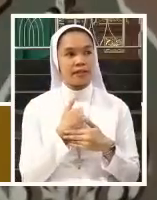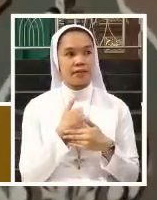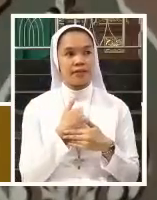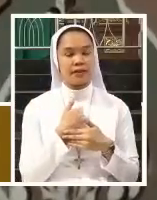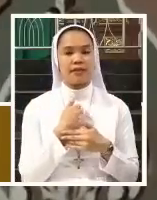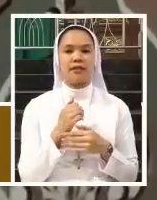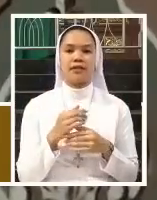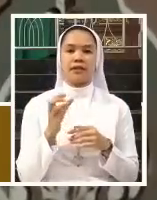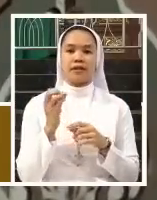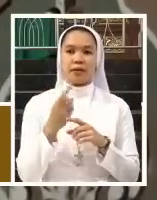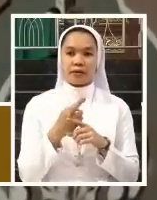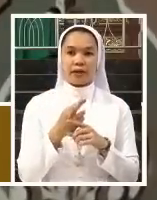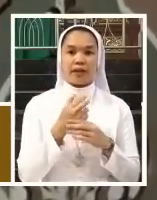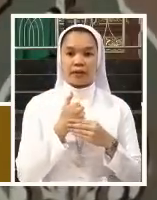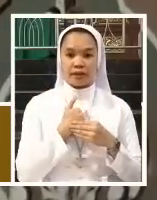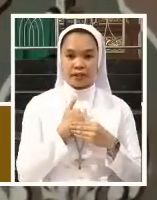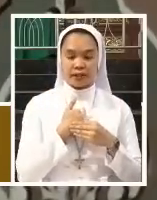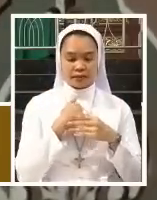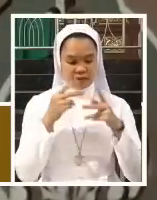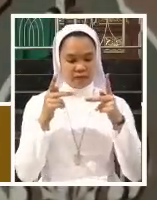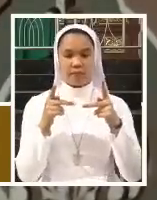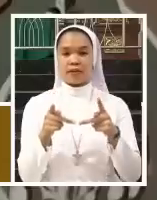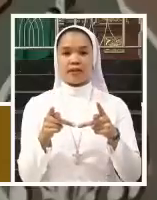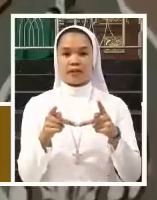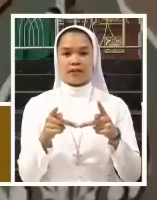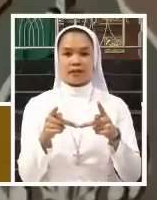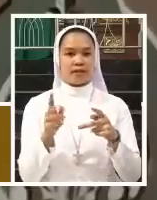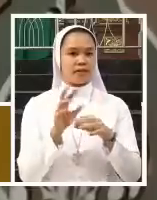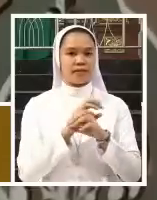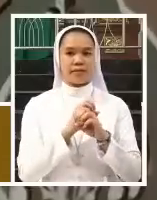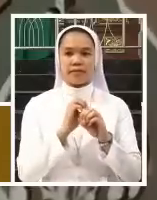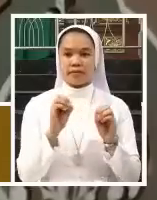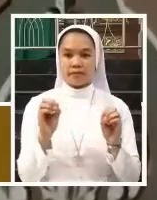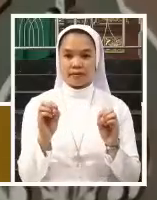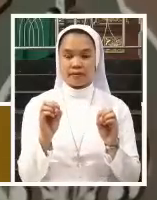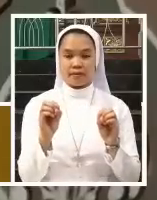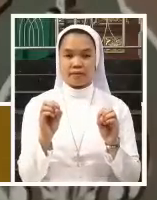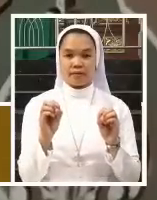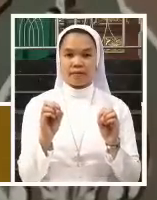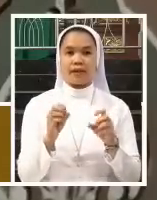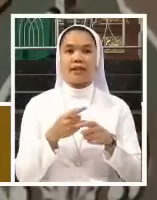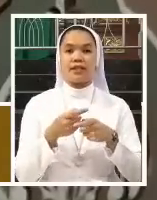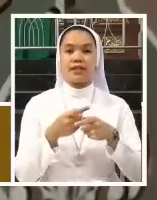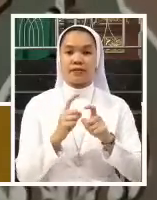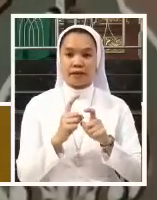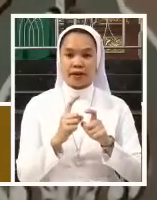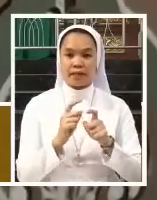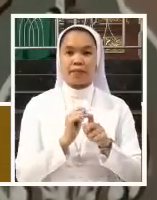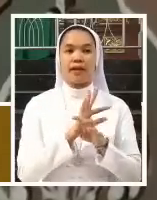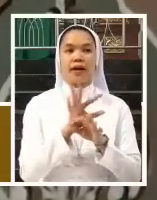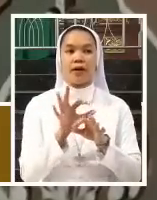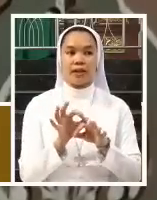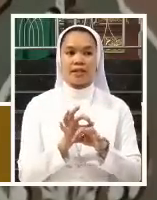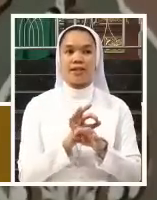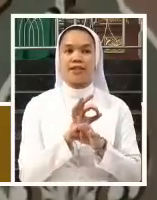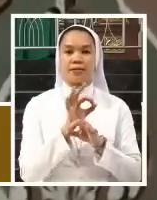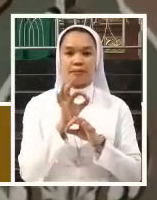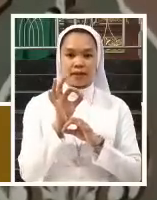poder? Sa satong sadiring pagkatao? Pakuman? No. hali ini sa Holy